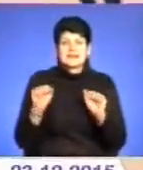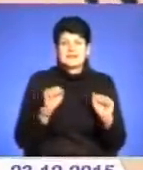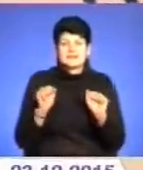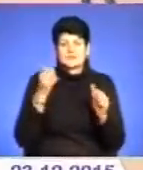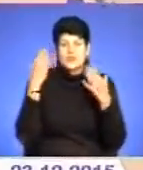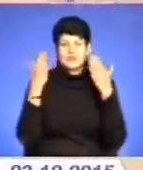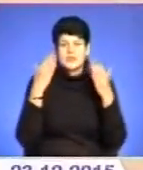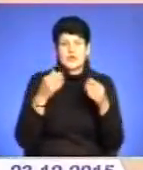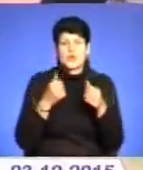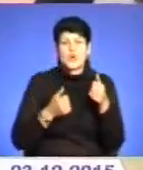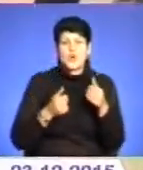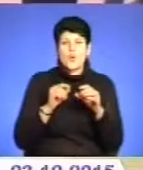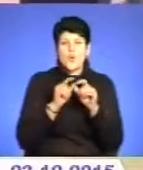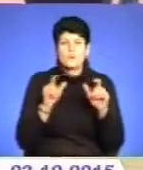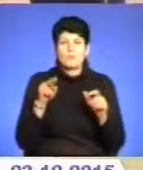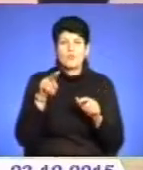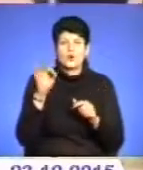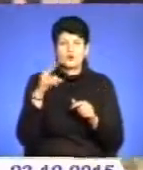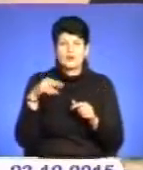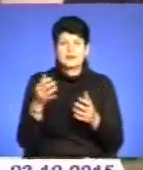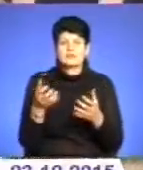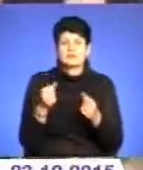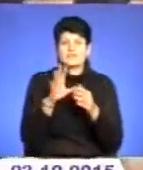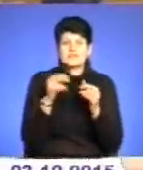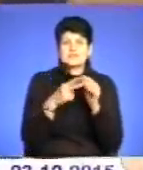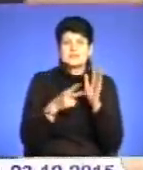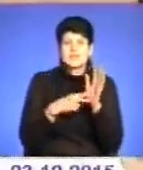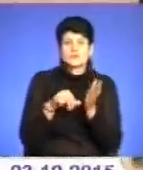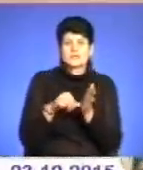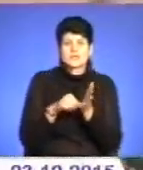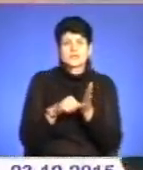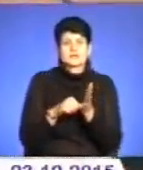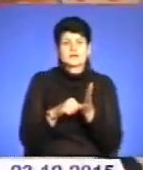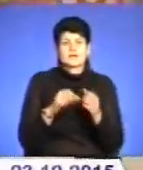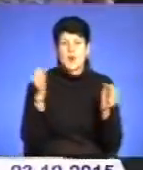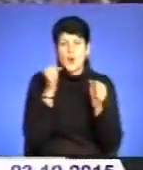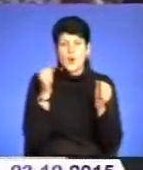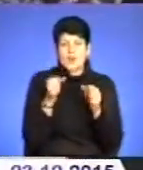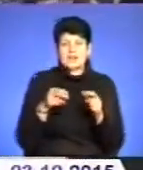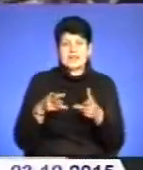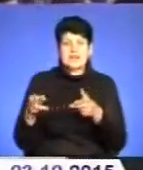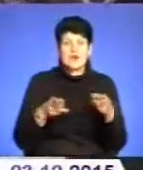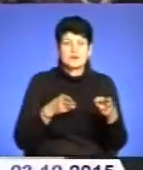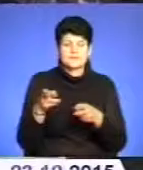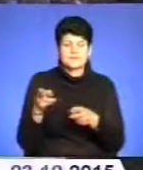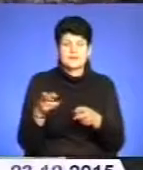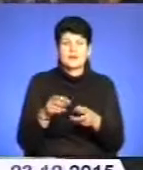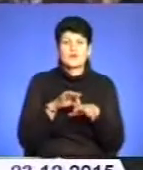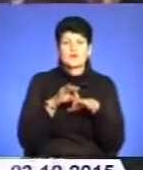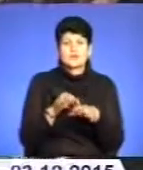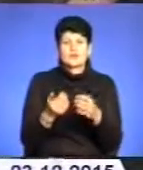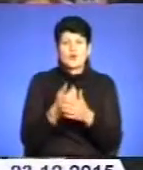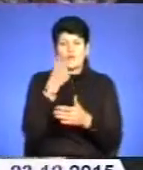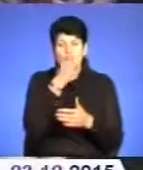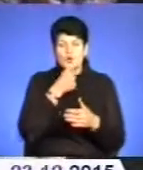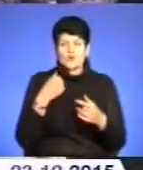розважального комплексу «Подоляни» отримали усі 17 учасників людяного заїзду. Напередодні проведення нового року та різдвяне